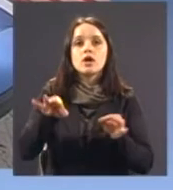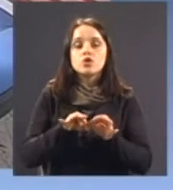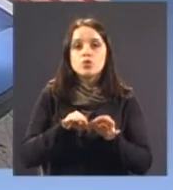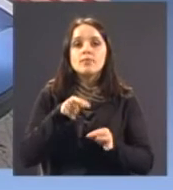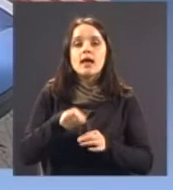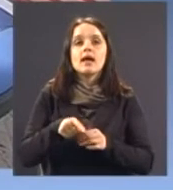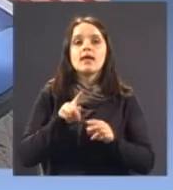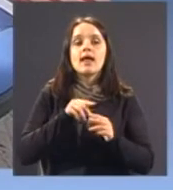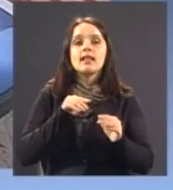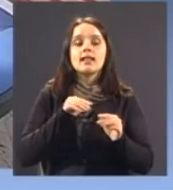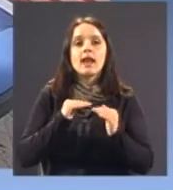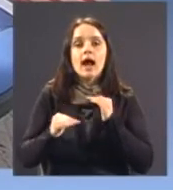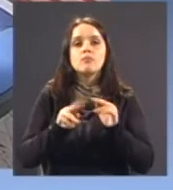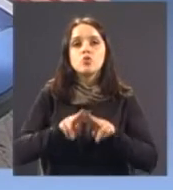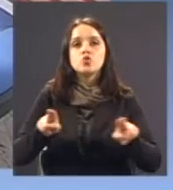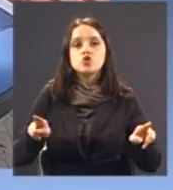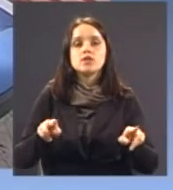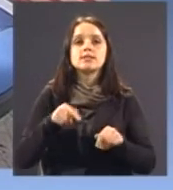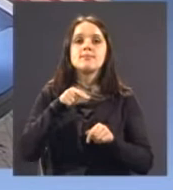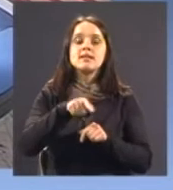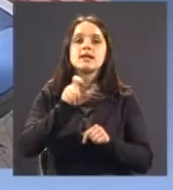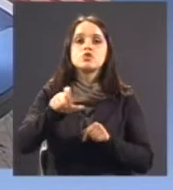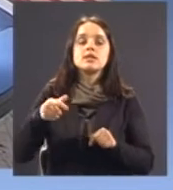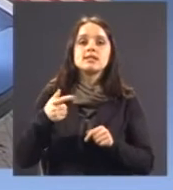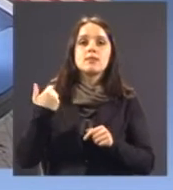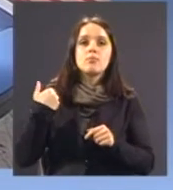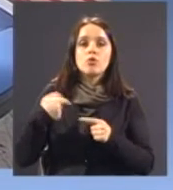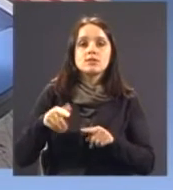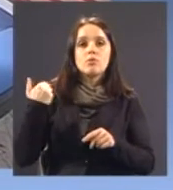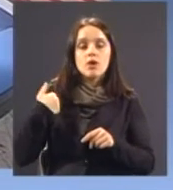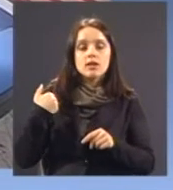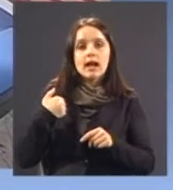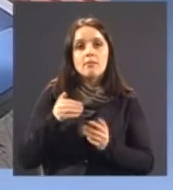potrebama u visokom obrazovanju. Želim ovom prilikom reći